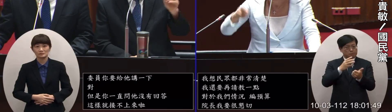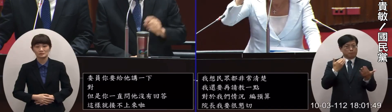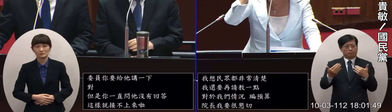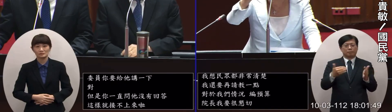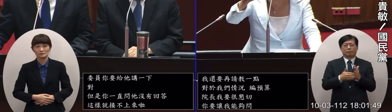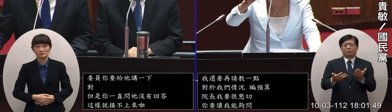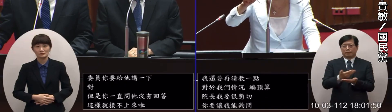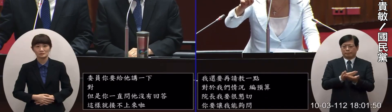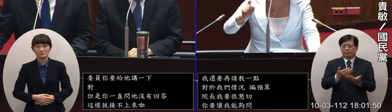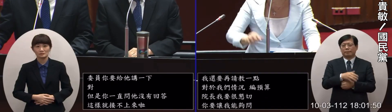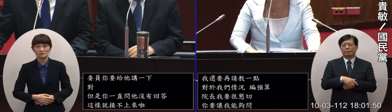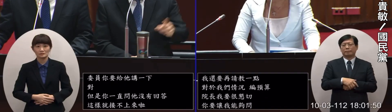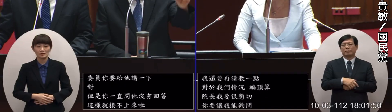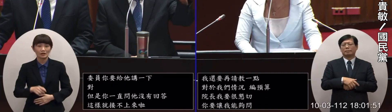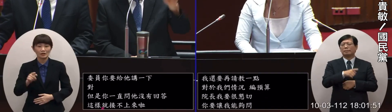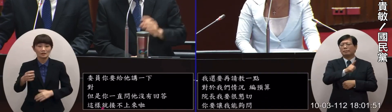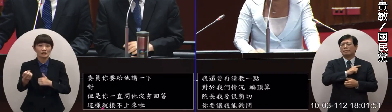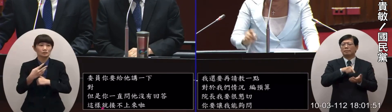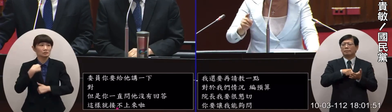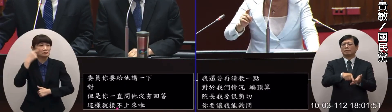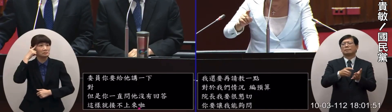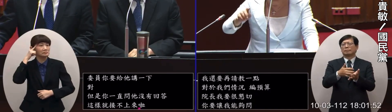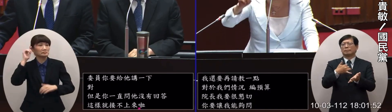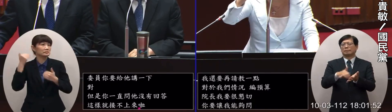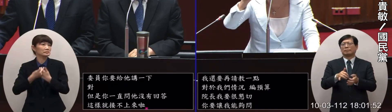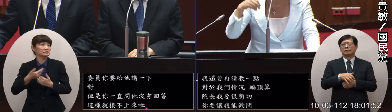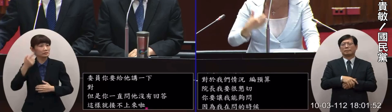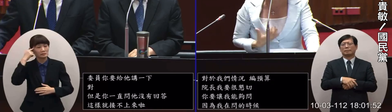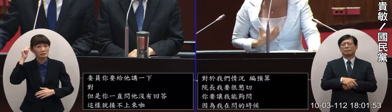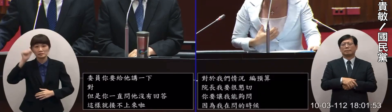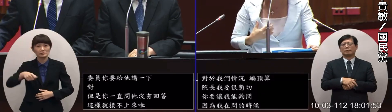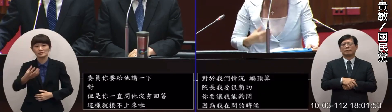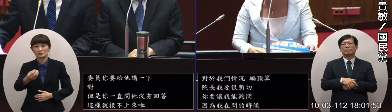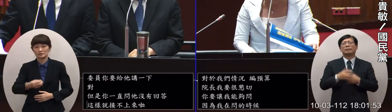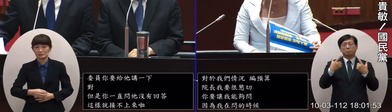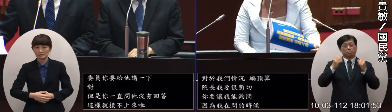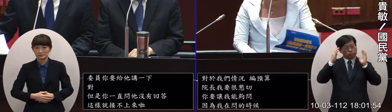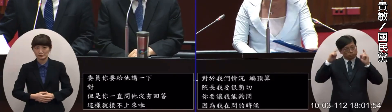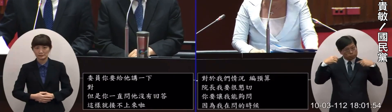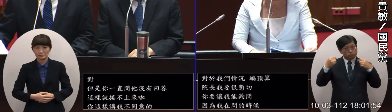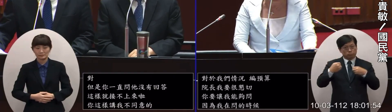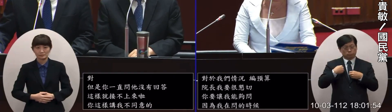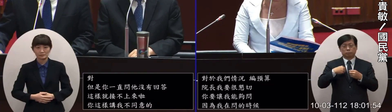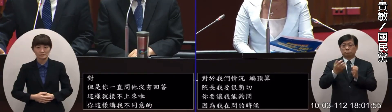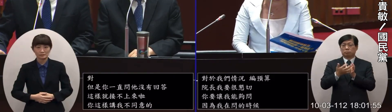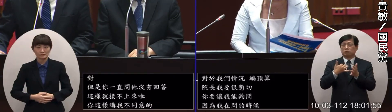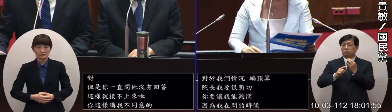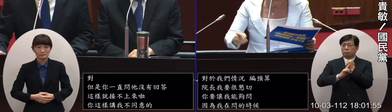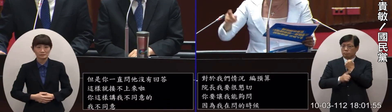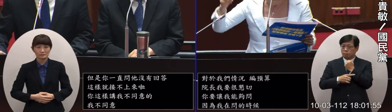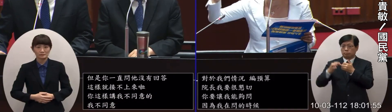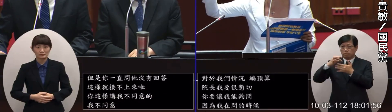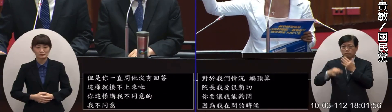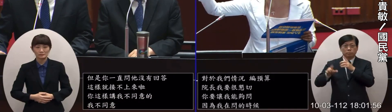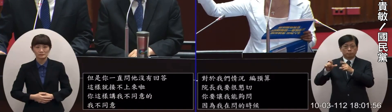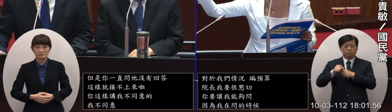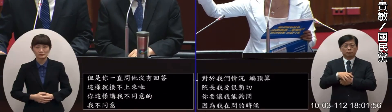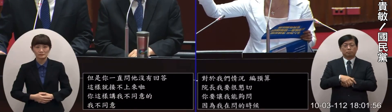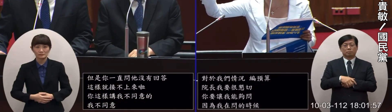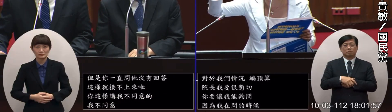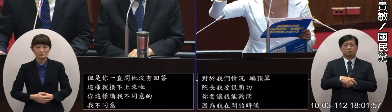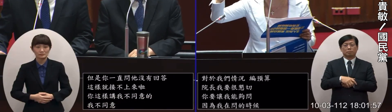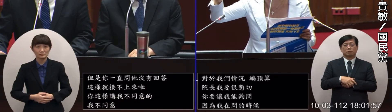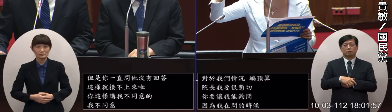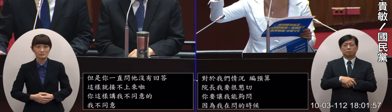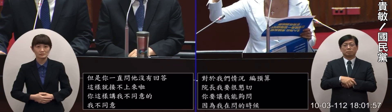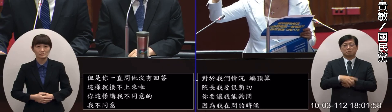通嘛。我们看到你的编预算的部分呢，你本来正常来讲，按照我们的预算法的规定啊，来，这个预算法